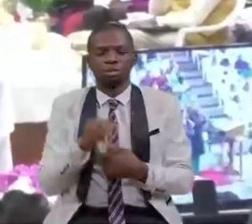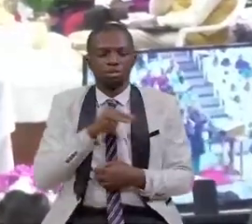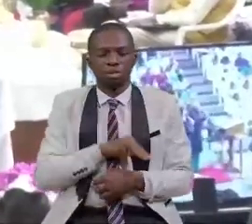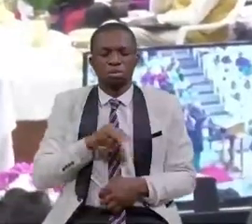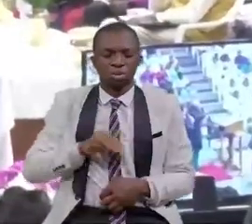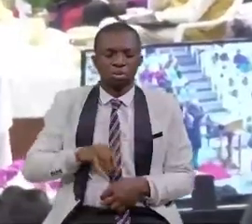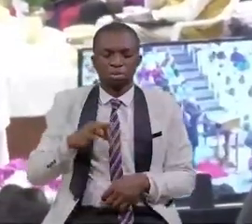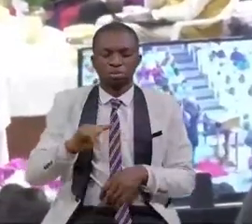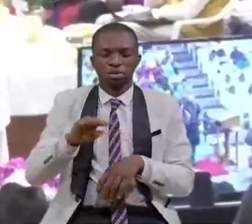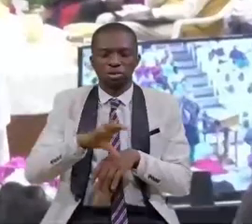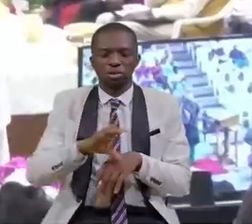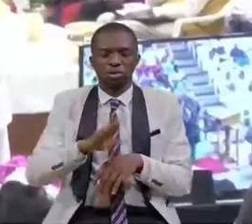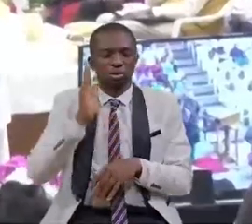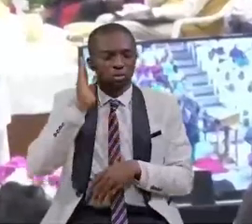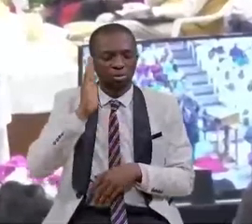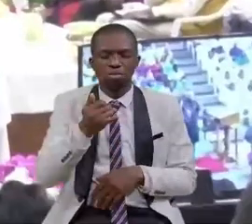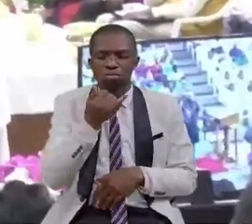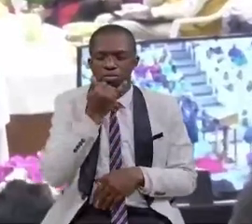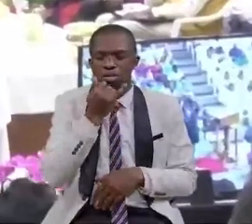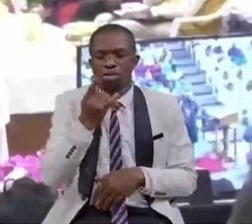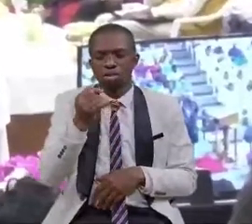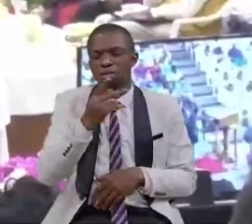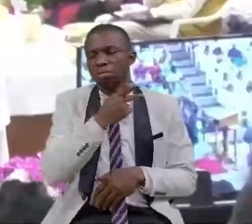Les membres de la famille ont blessé le pasteur.